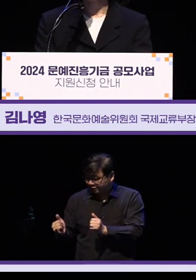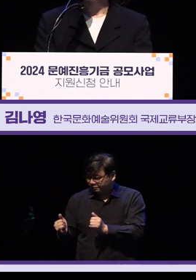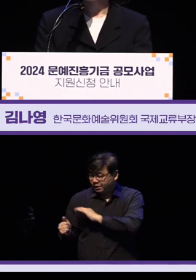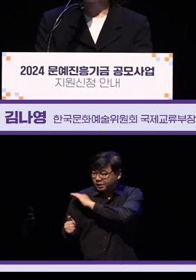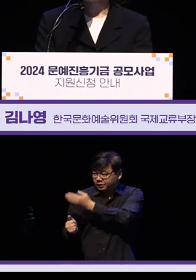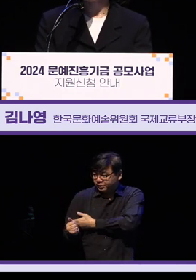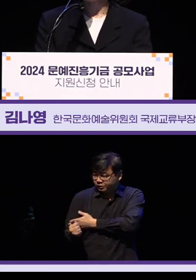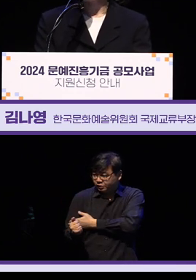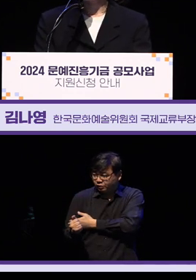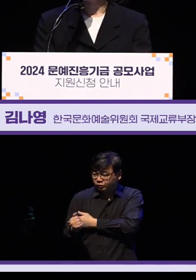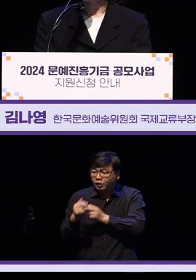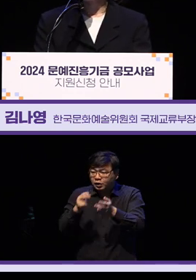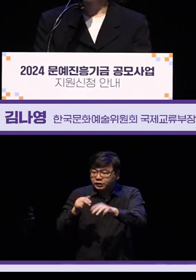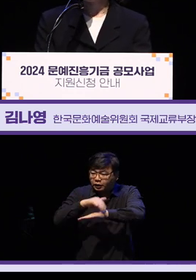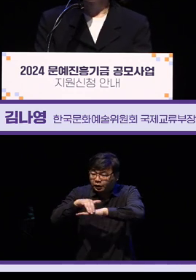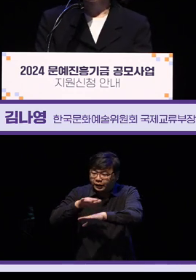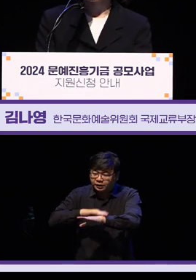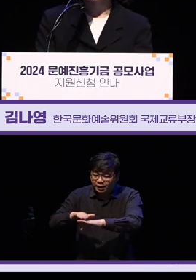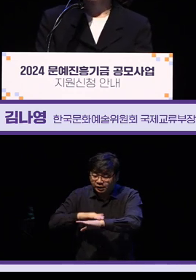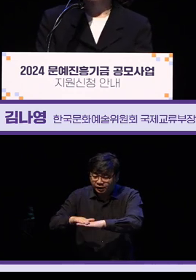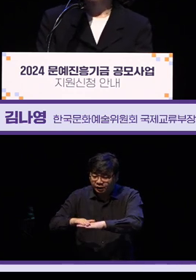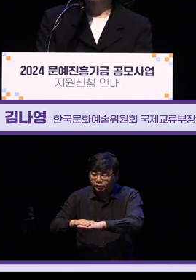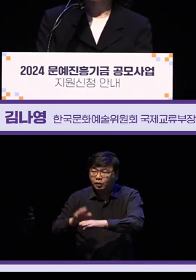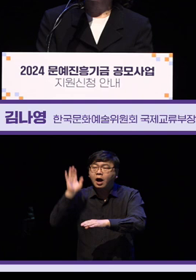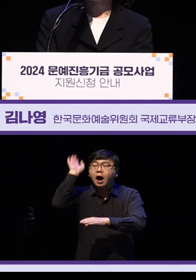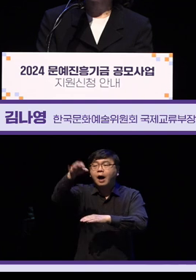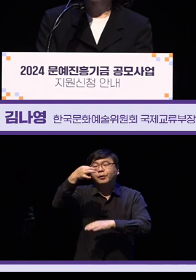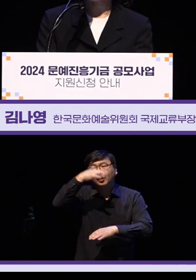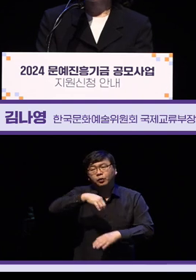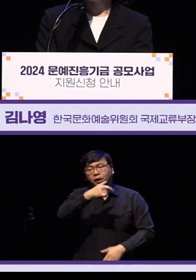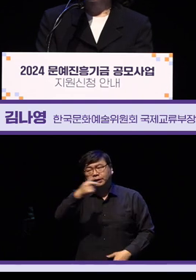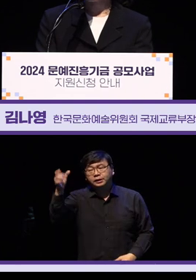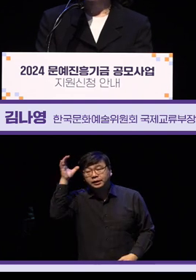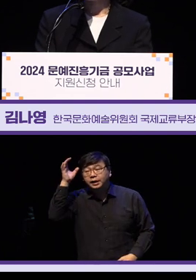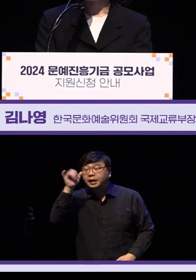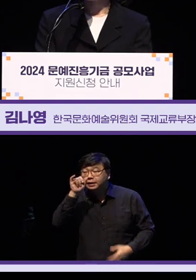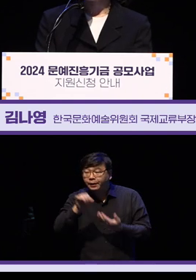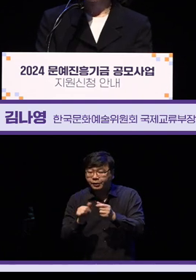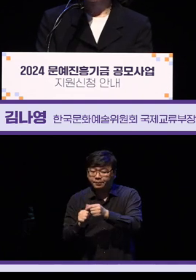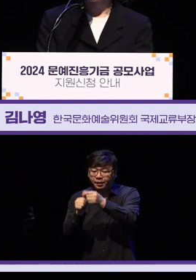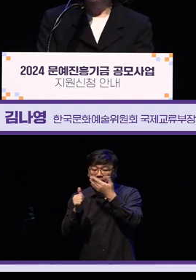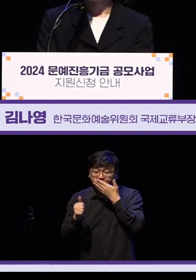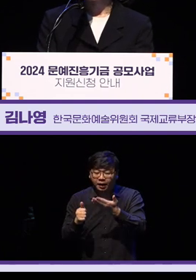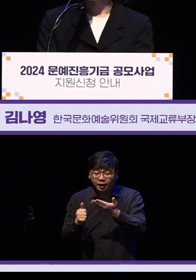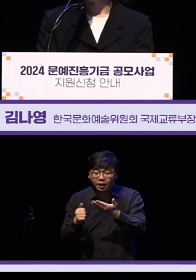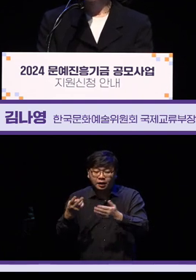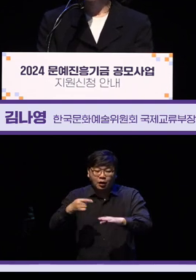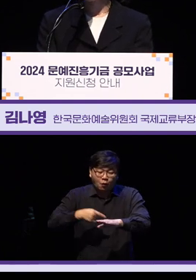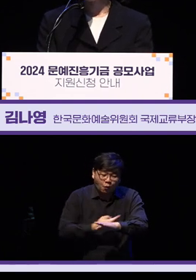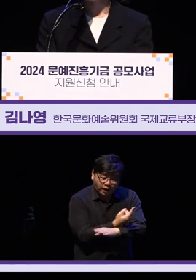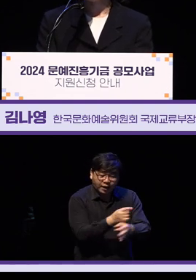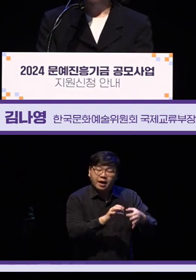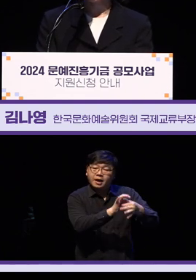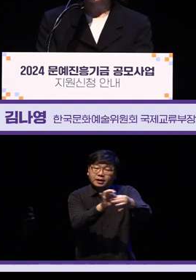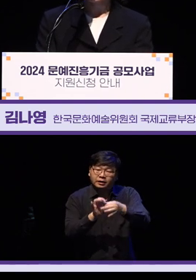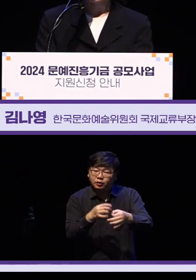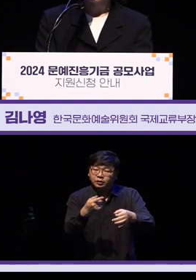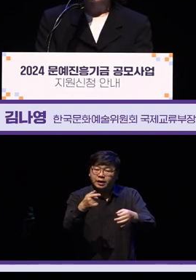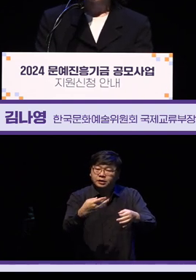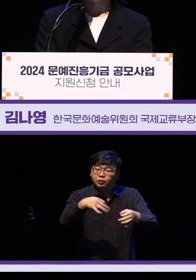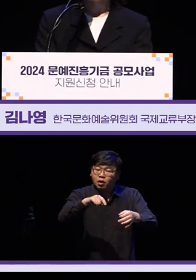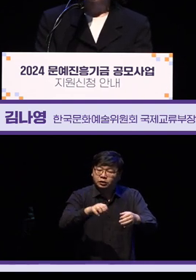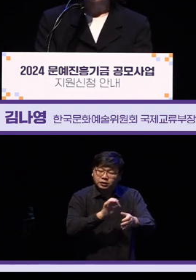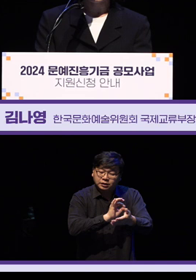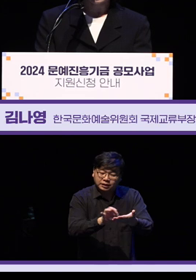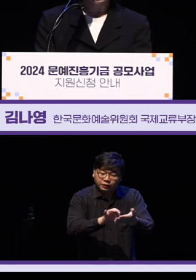사업계획에 충실성 국제적 기대 효과로 구성이 되고요 다만 유형 이외 네트워크 활용 같은 경우에는